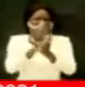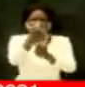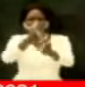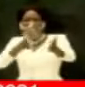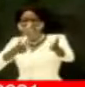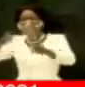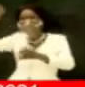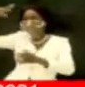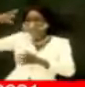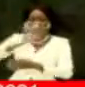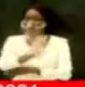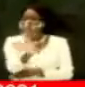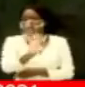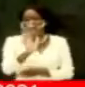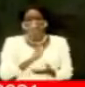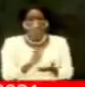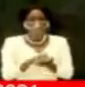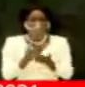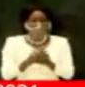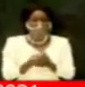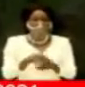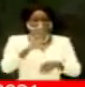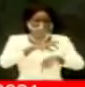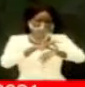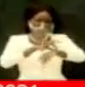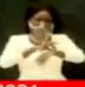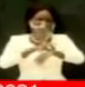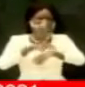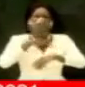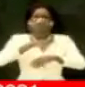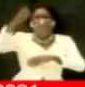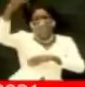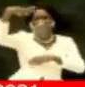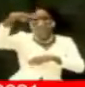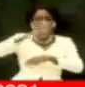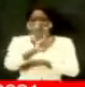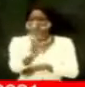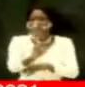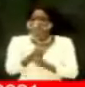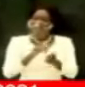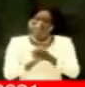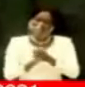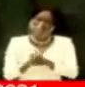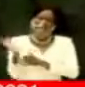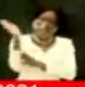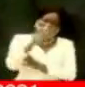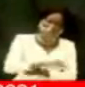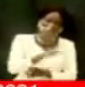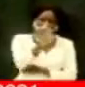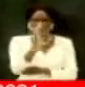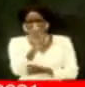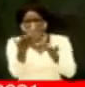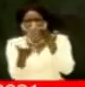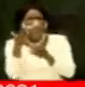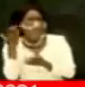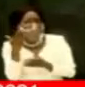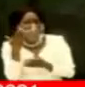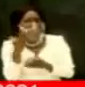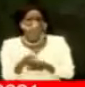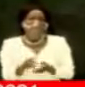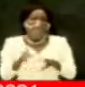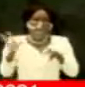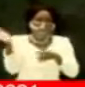pa dzuwa ayi chifukwa pajawowo khungulawo limadana ndi dzuwa ndiye chonde akabwera amenewo ndikupempheniso Malawi